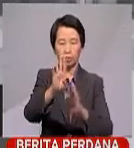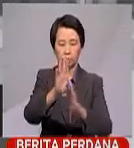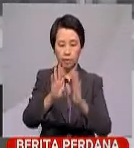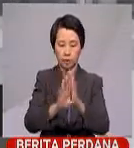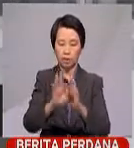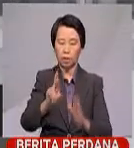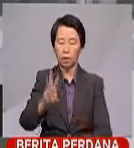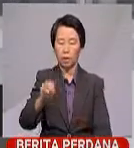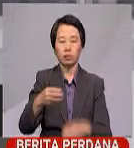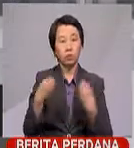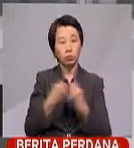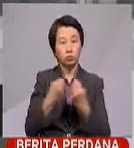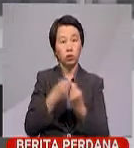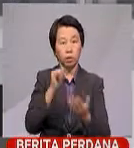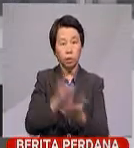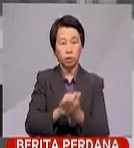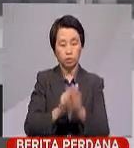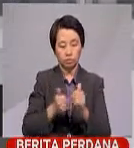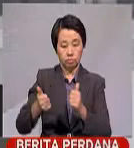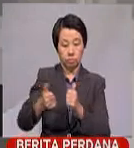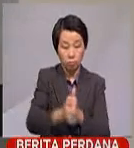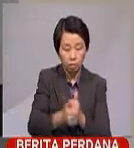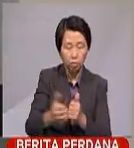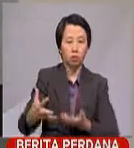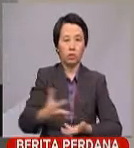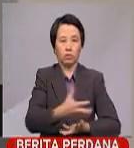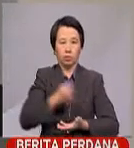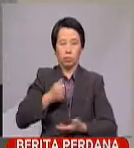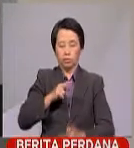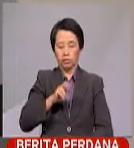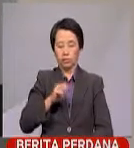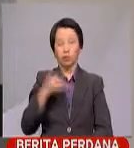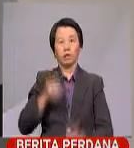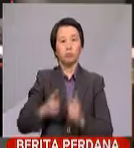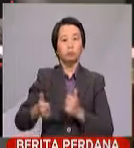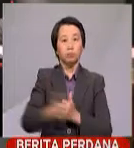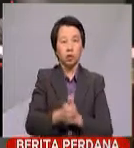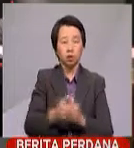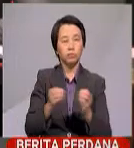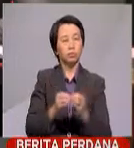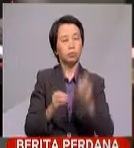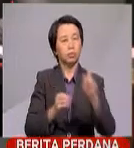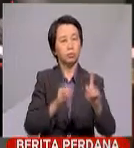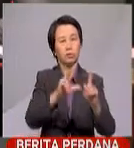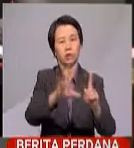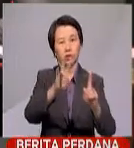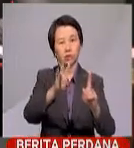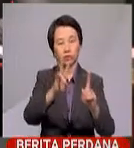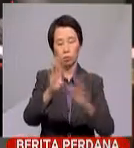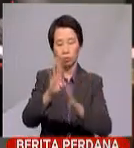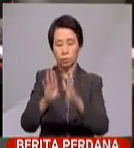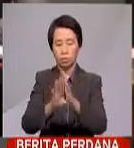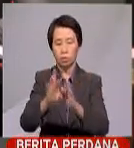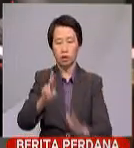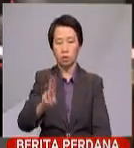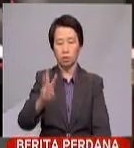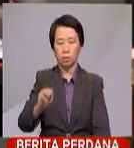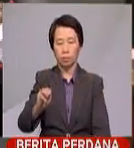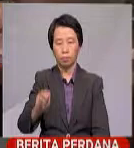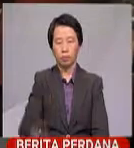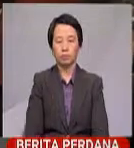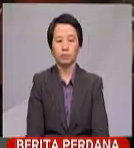RM8 bilion. Jumlah itu sekaligus mengatasi kutipan pada 2018 yang berjumlah RM137 bilion.